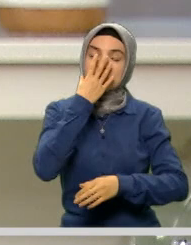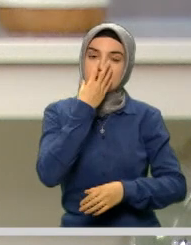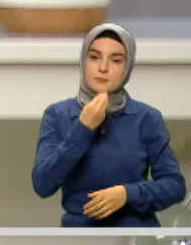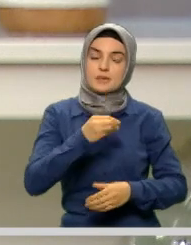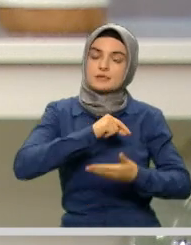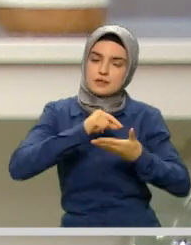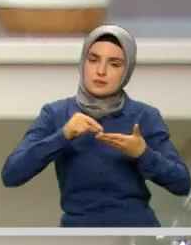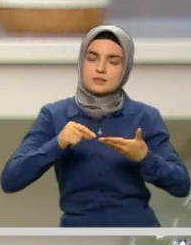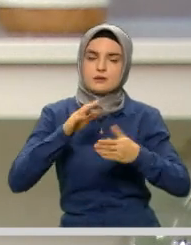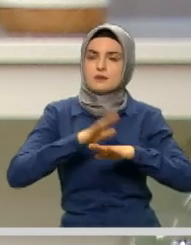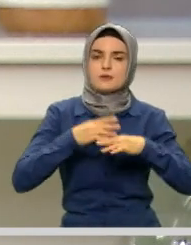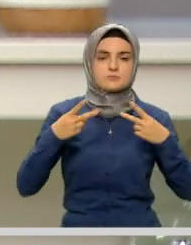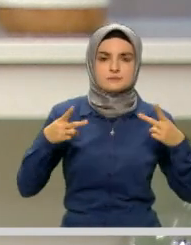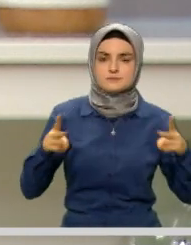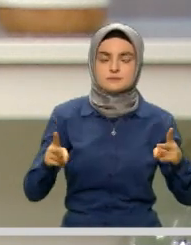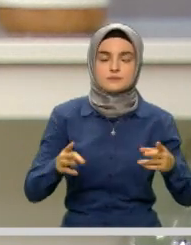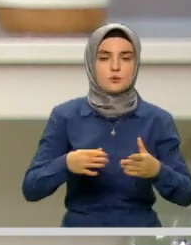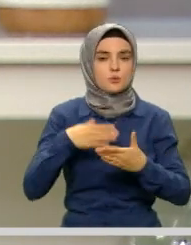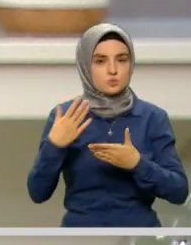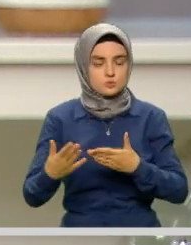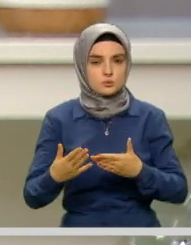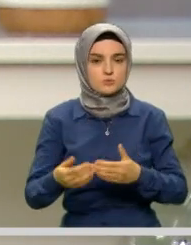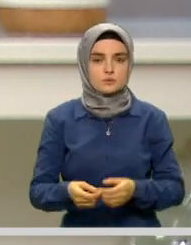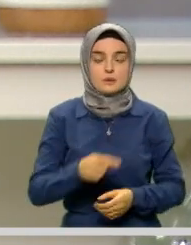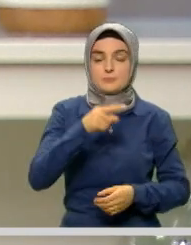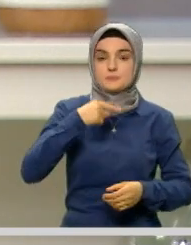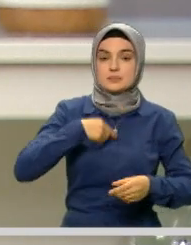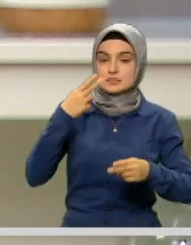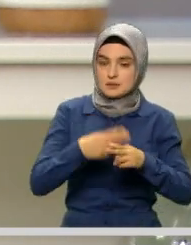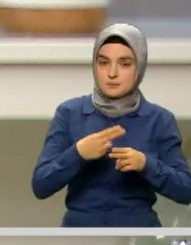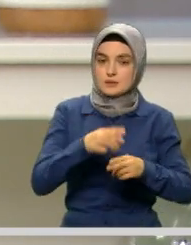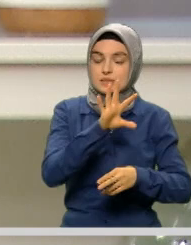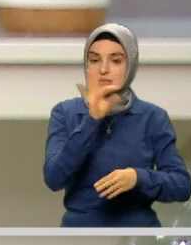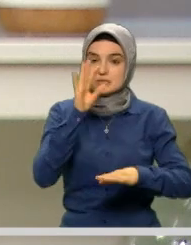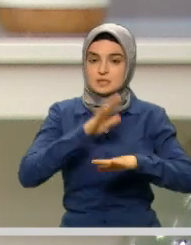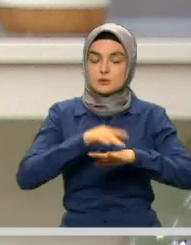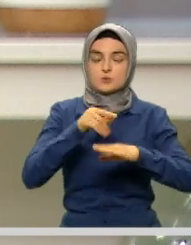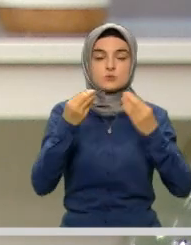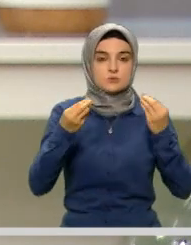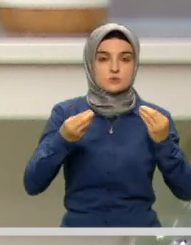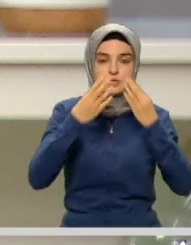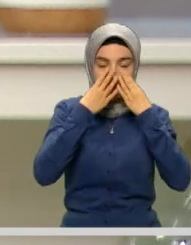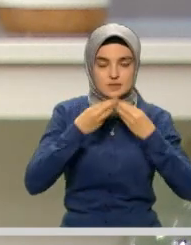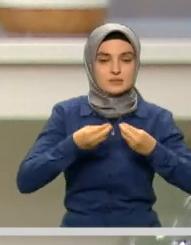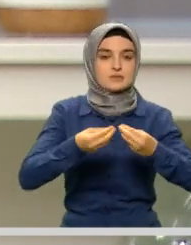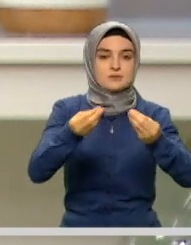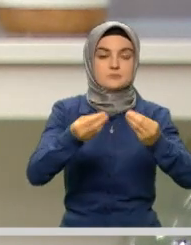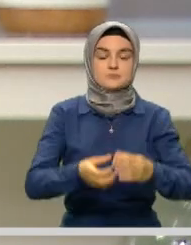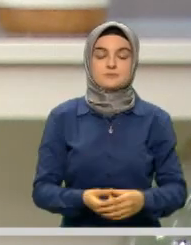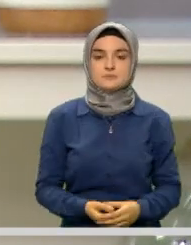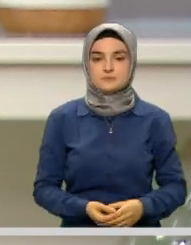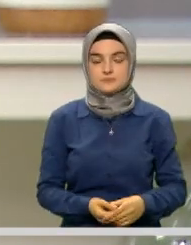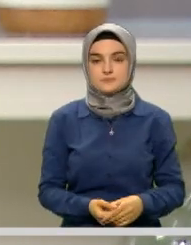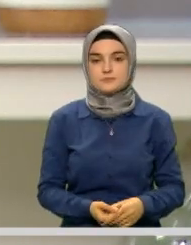etiket gerçekleştirebileceksiniz. Yayınımız sona erdiğinde ise biz hemen çekilişi yapıp bu güzel hediyeyi sizlere büyük bir memnuniyetle